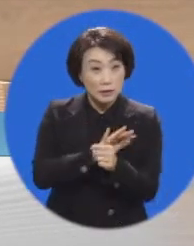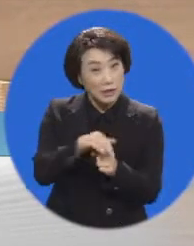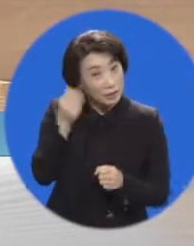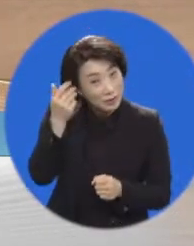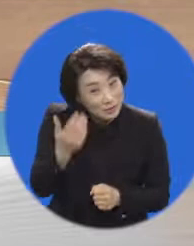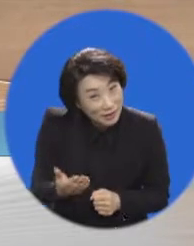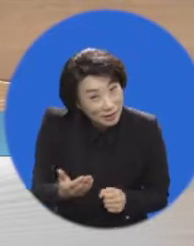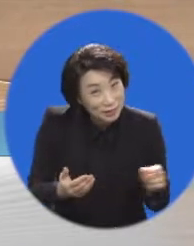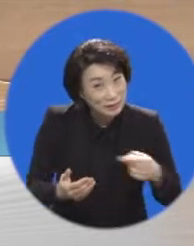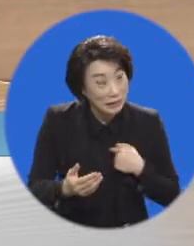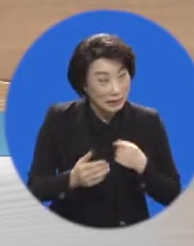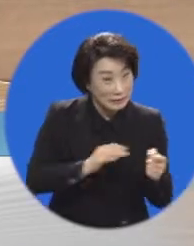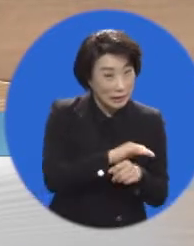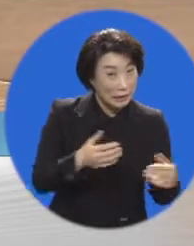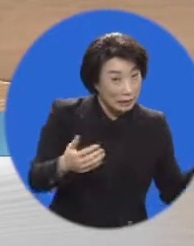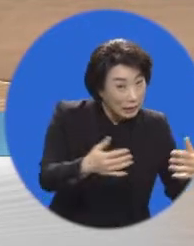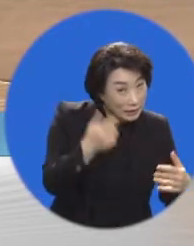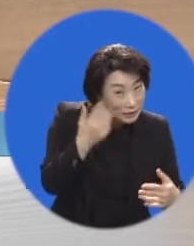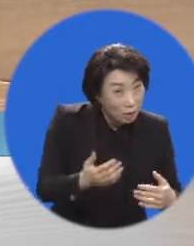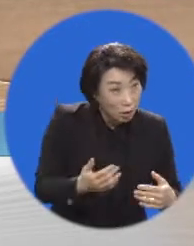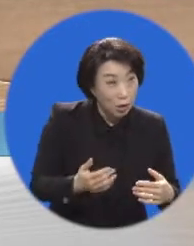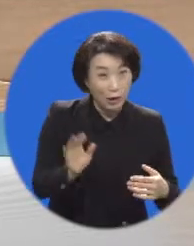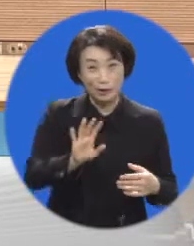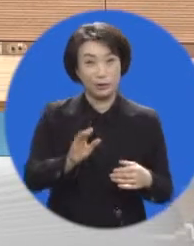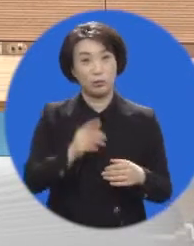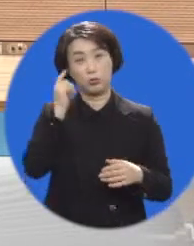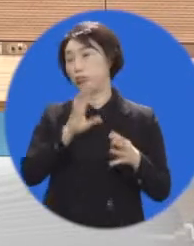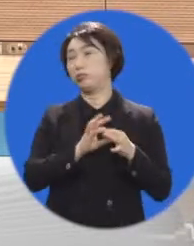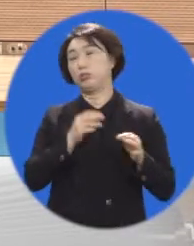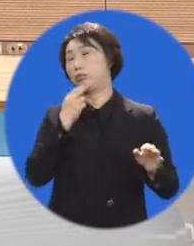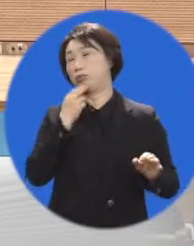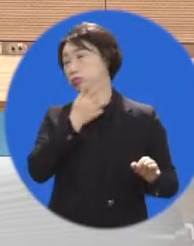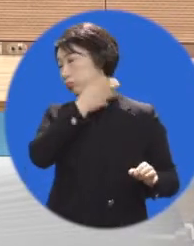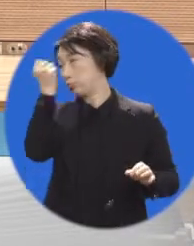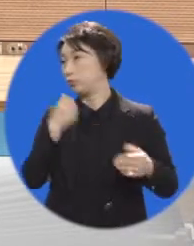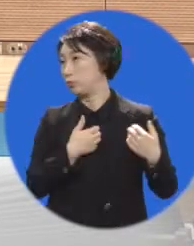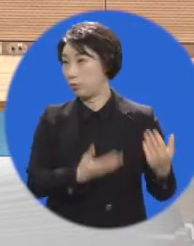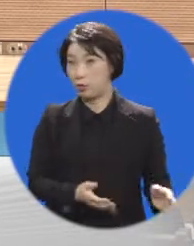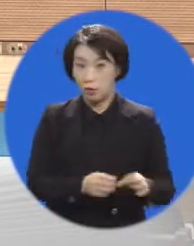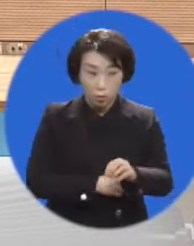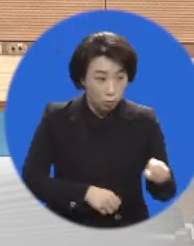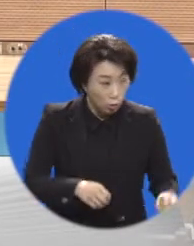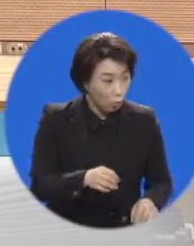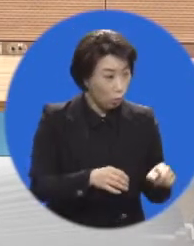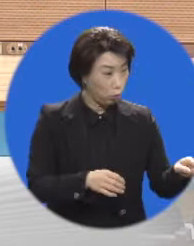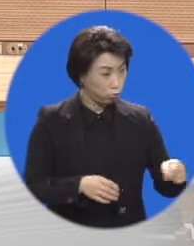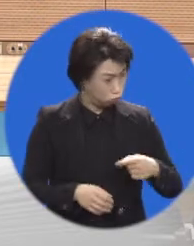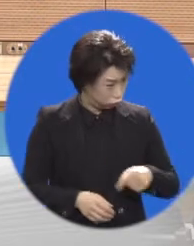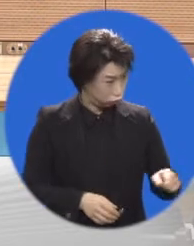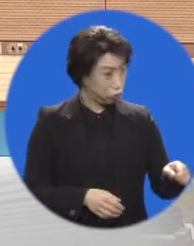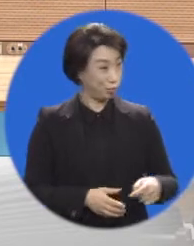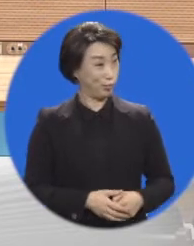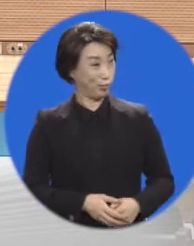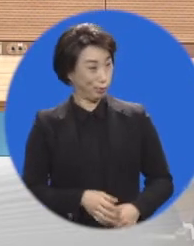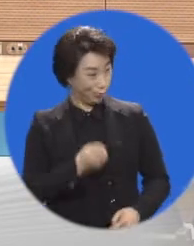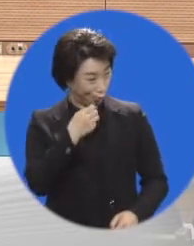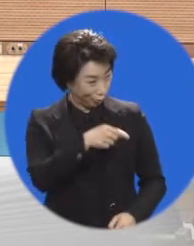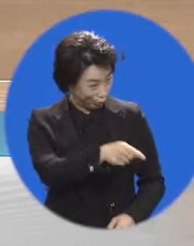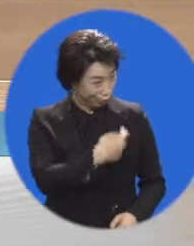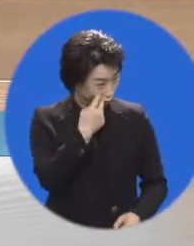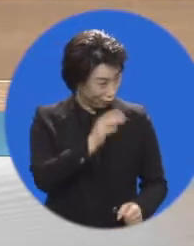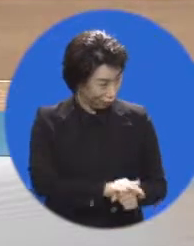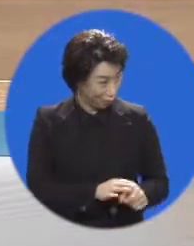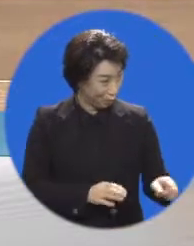사랑했느냐? 아니요, 관심 없어. 오히려 이거